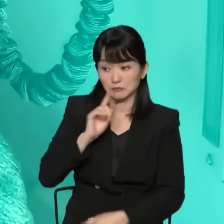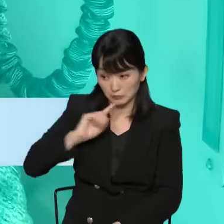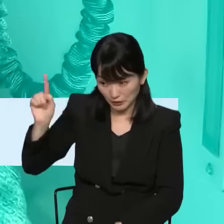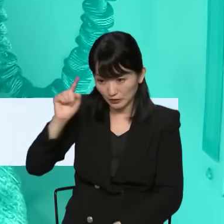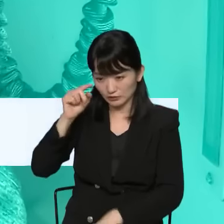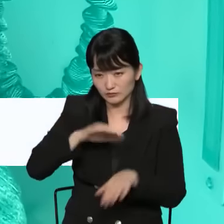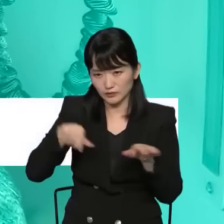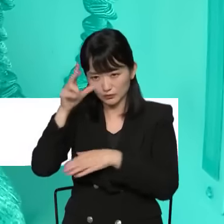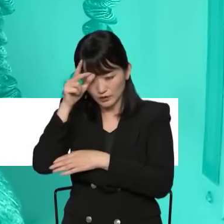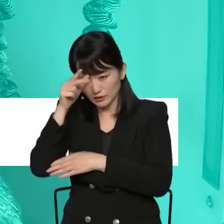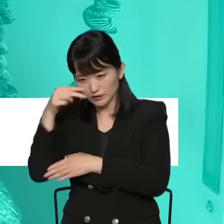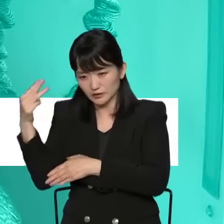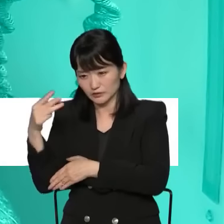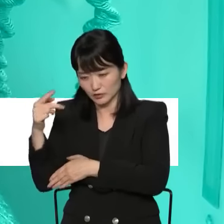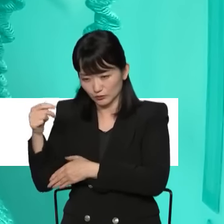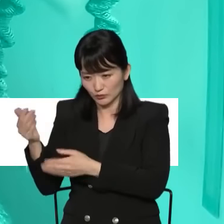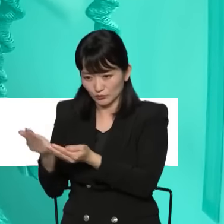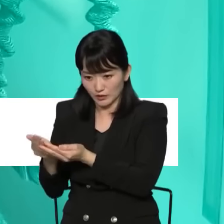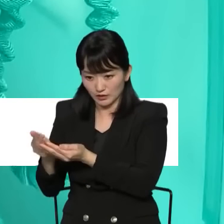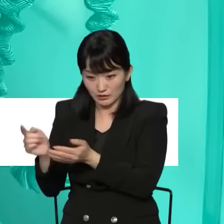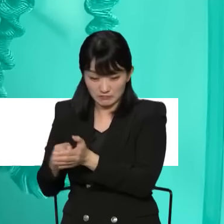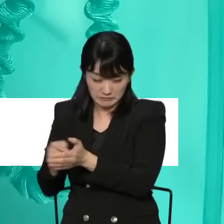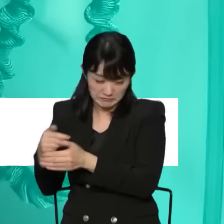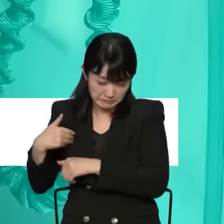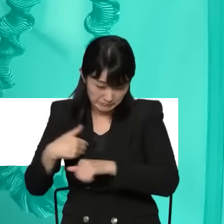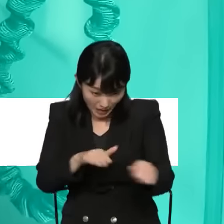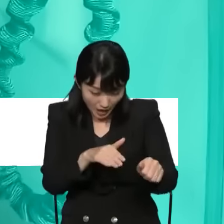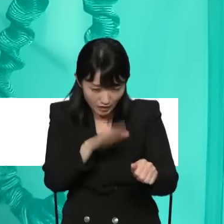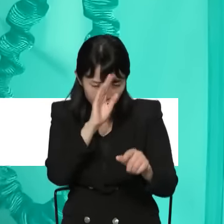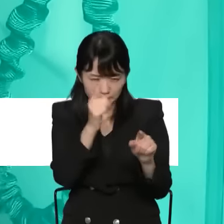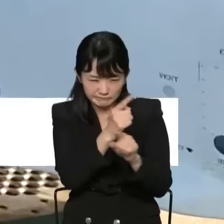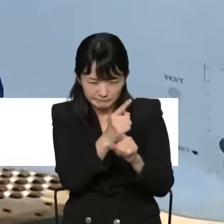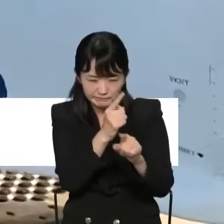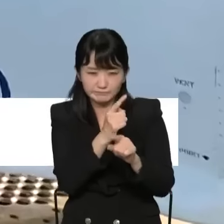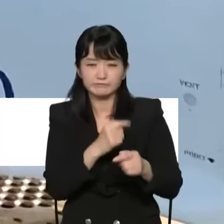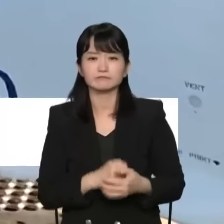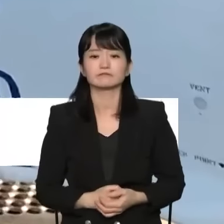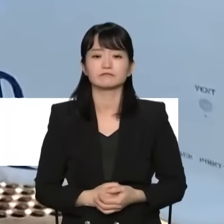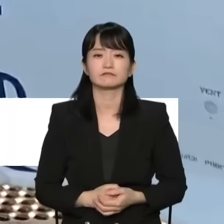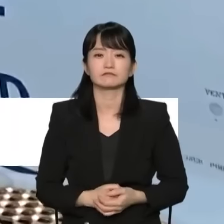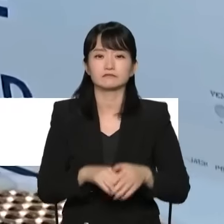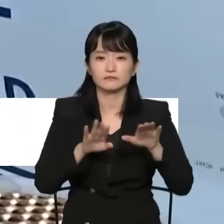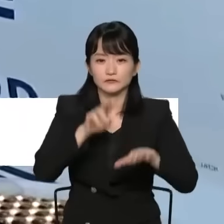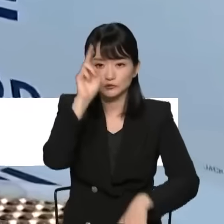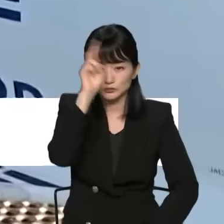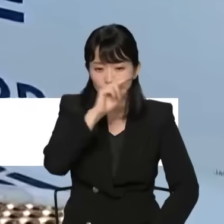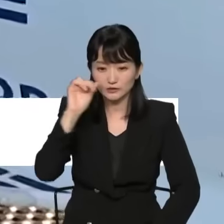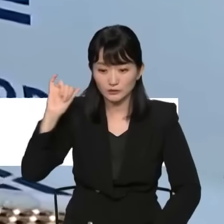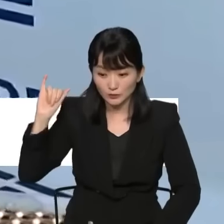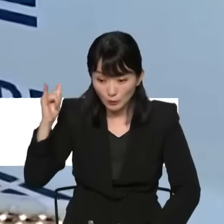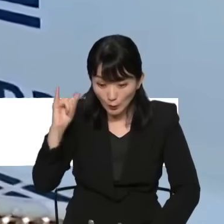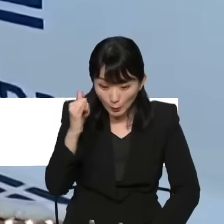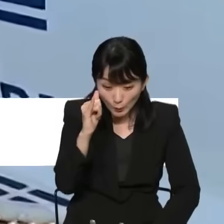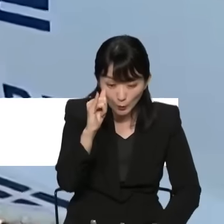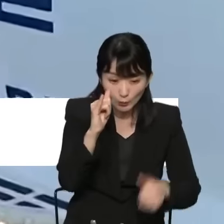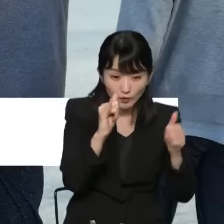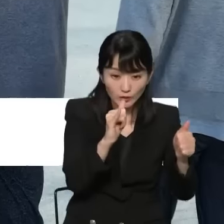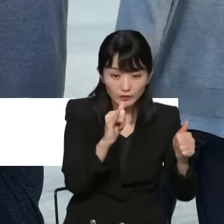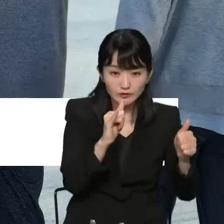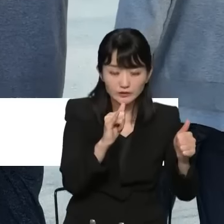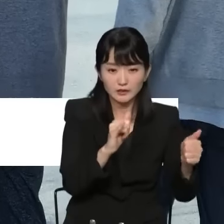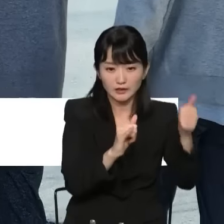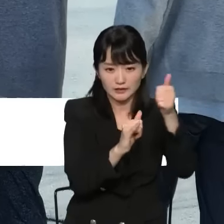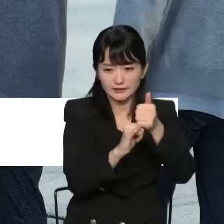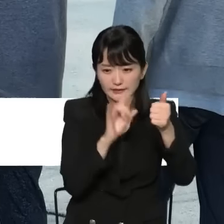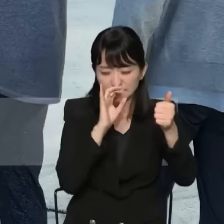해경은 3,000톤급 함정을 현장으로 급히 보내 처치했습니다. 이어 오늘 아침 헬기를 이용해 다친 선원을 강릉으로